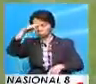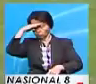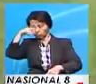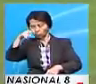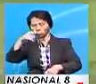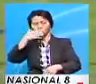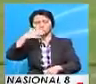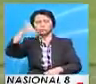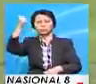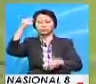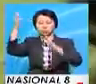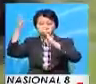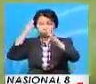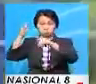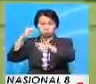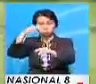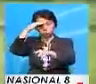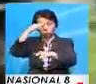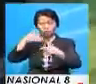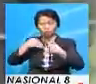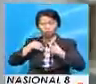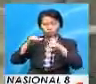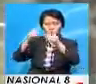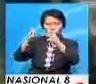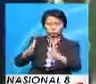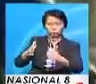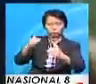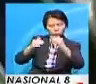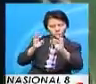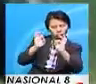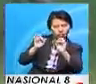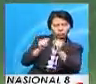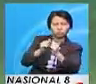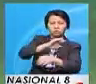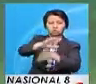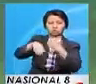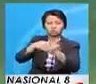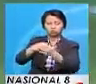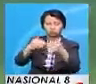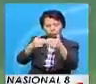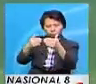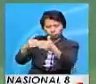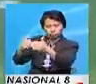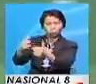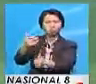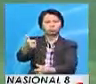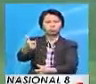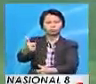pasukan terbaik di negara ini dan mempunyai para pemain yang seimbang di semua bahagian posisi